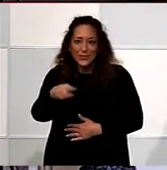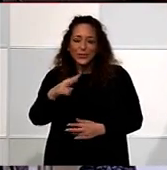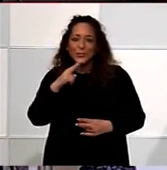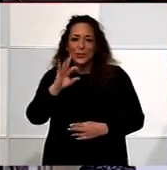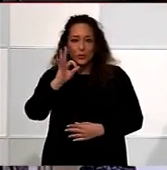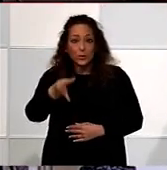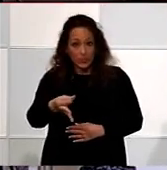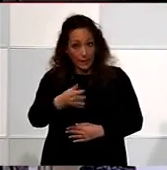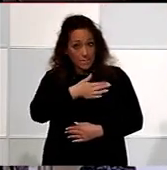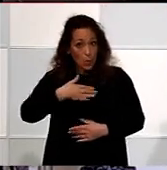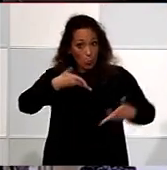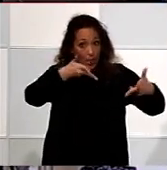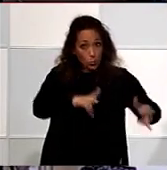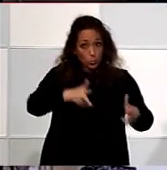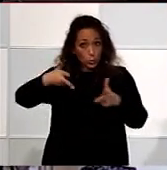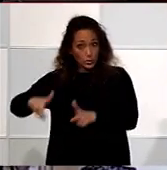Seiem, Majestats?